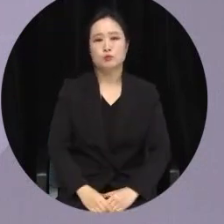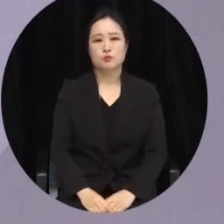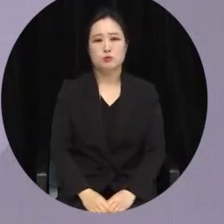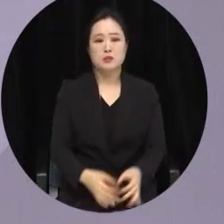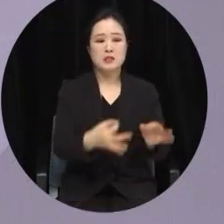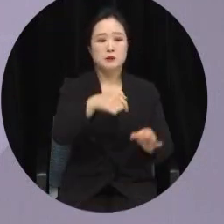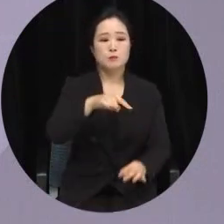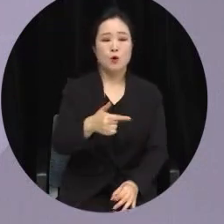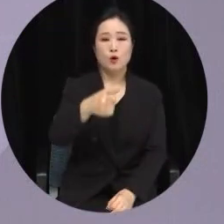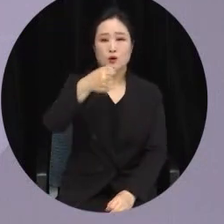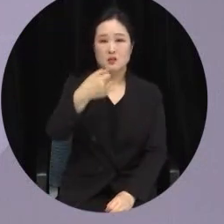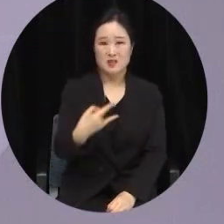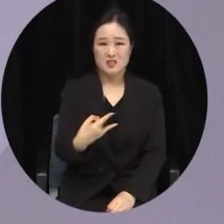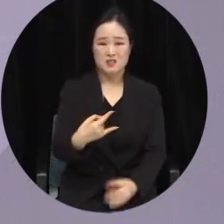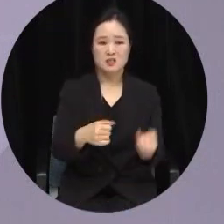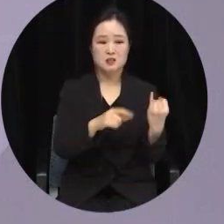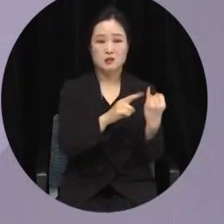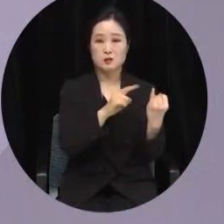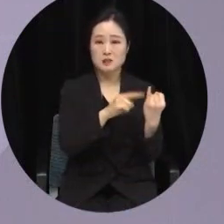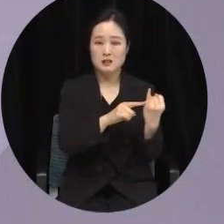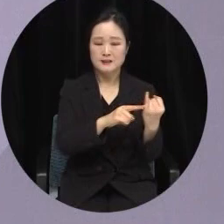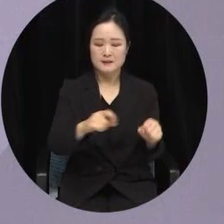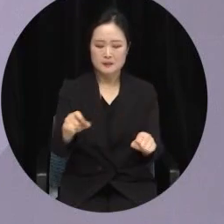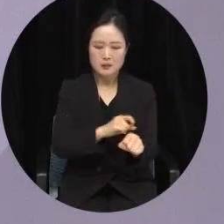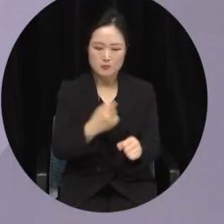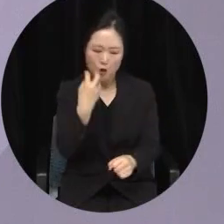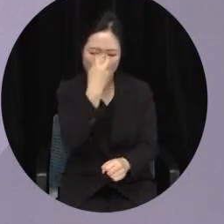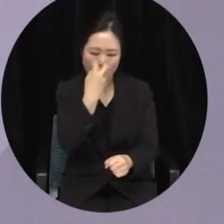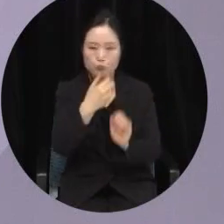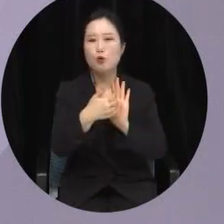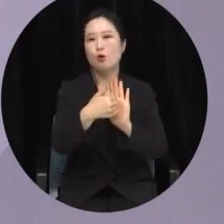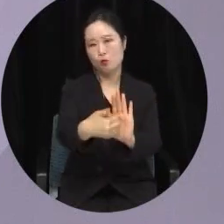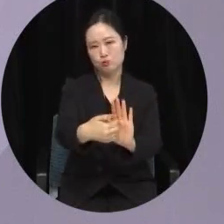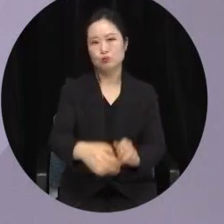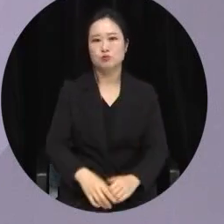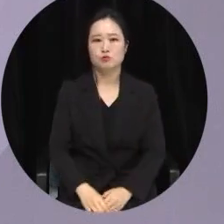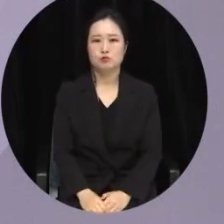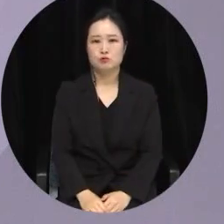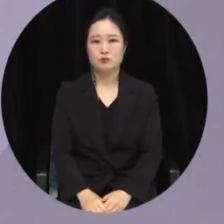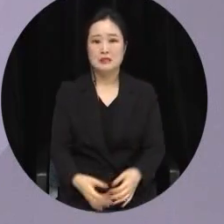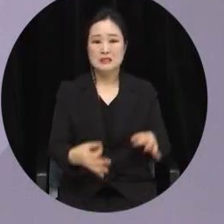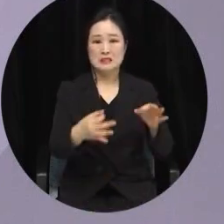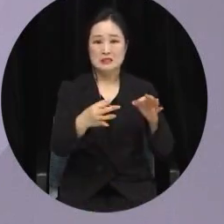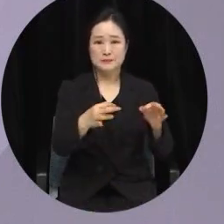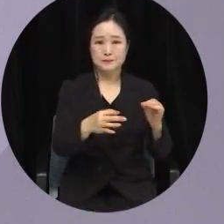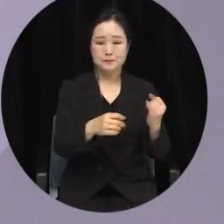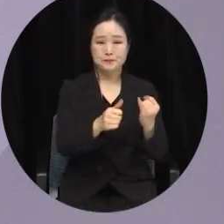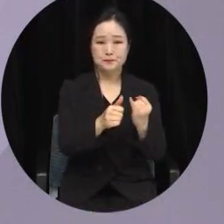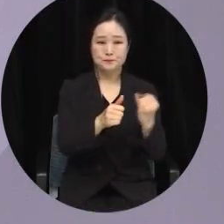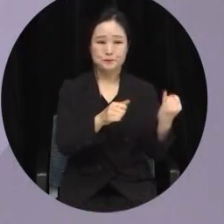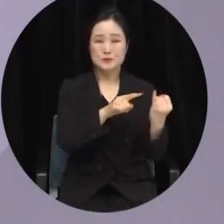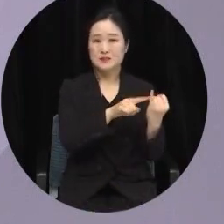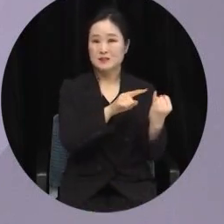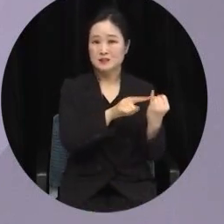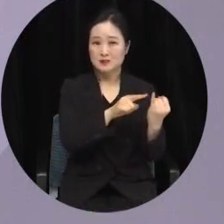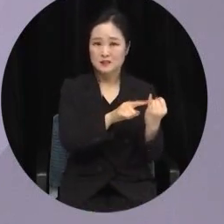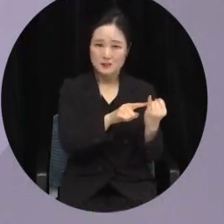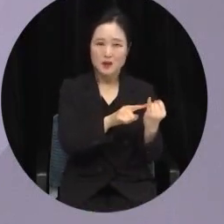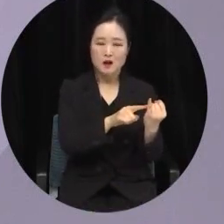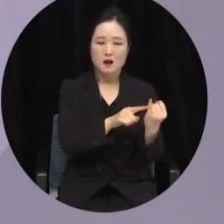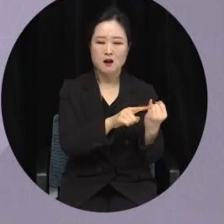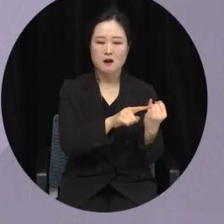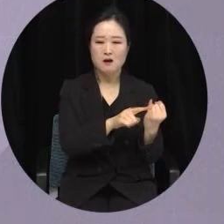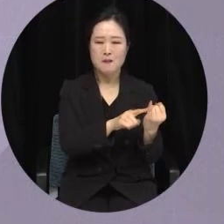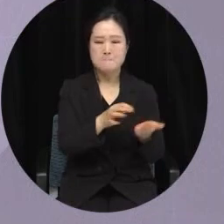의혹을 밝히려는 특검조차 역시 거부했습니다. 김건희 여사가 명품백을 받은 것은 온 국민이